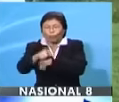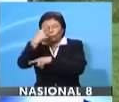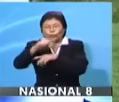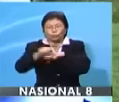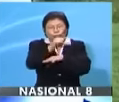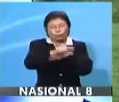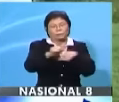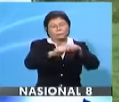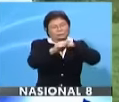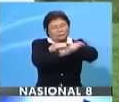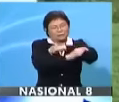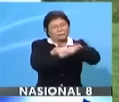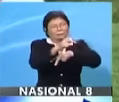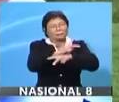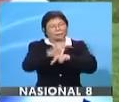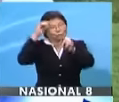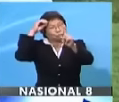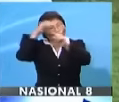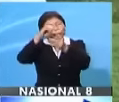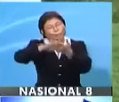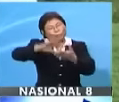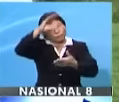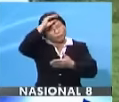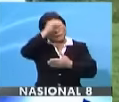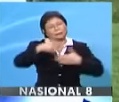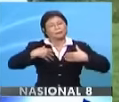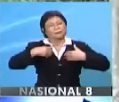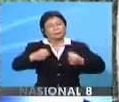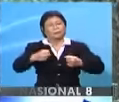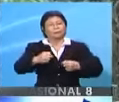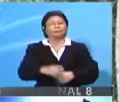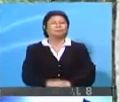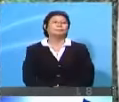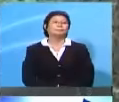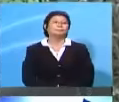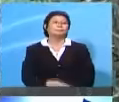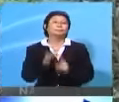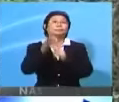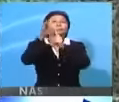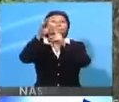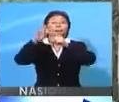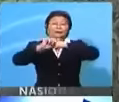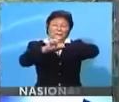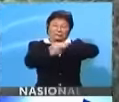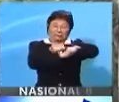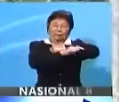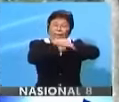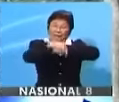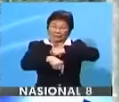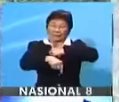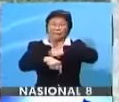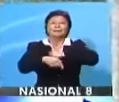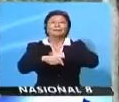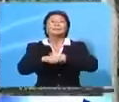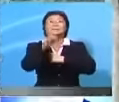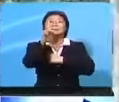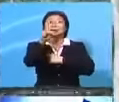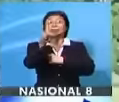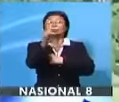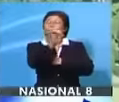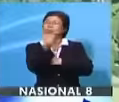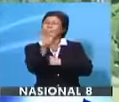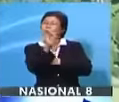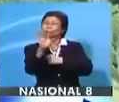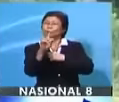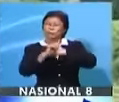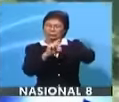menggunakan taman dengan tujuan pembelajaran dan juga kesihatan. Keistimewaan Taman Awam Bukit Lagi ialah ia satu-satunya